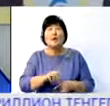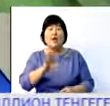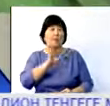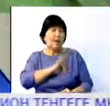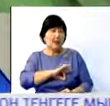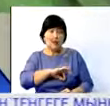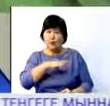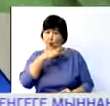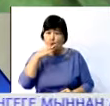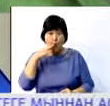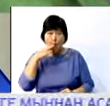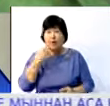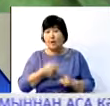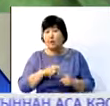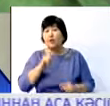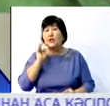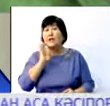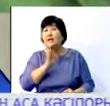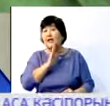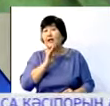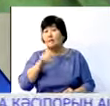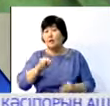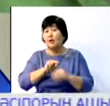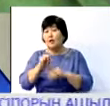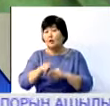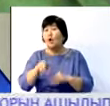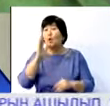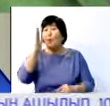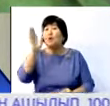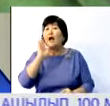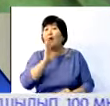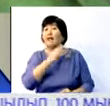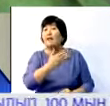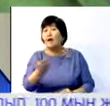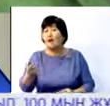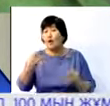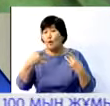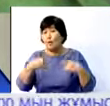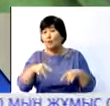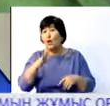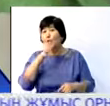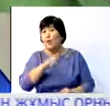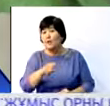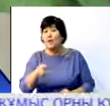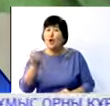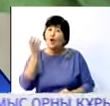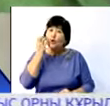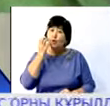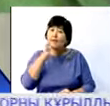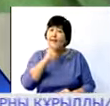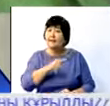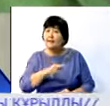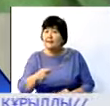көп. Бұл жас аналар мектебінде болашақ аналарға босану кезінде, жүктілік